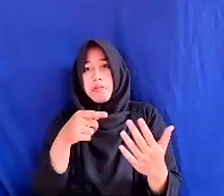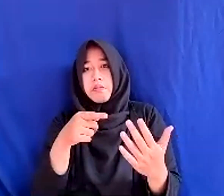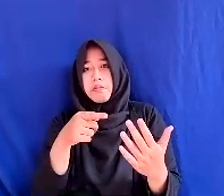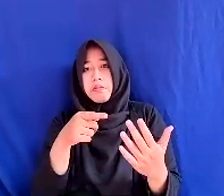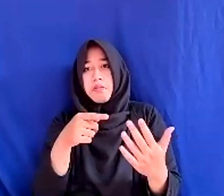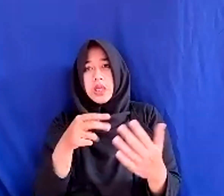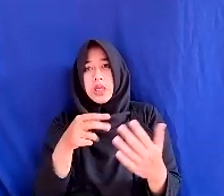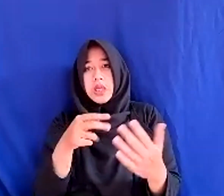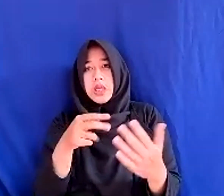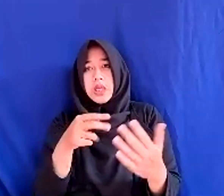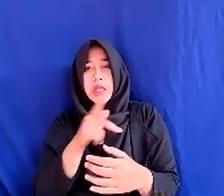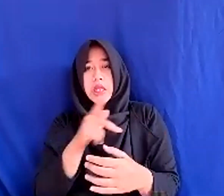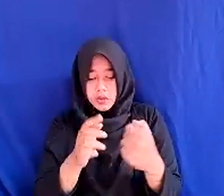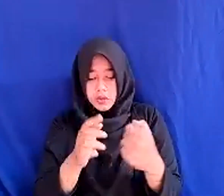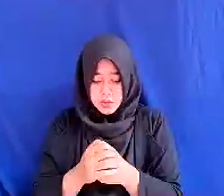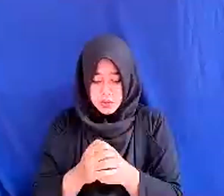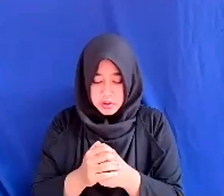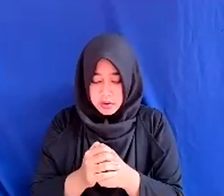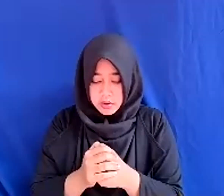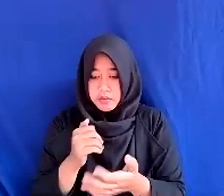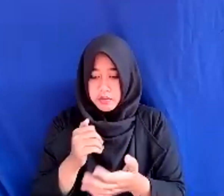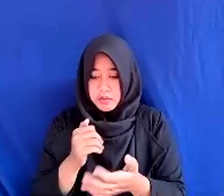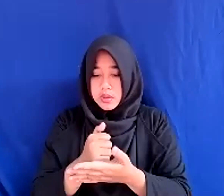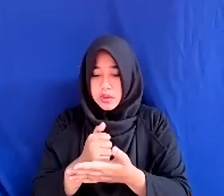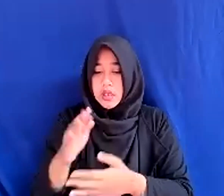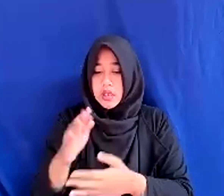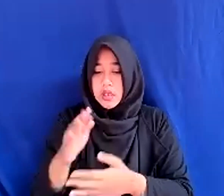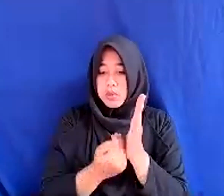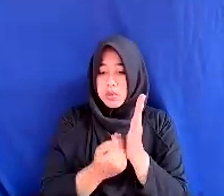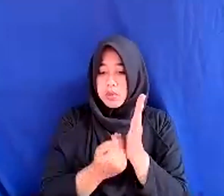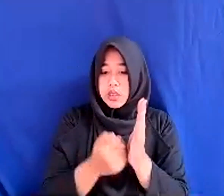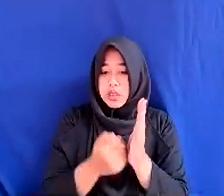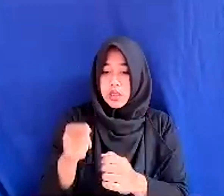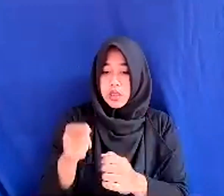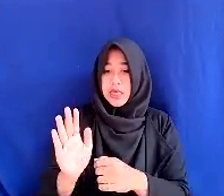sudah diperbantukan, ini loh yang kebijakan-kebijakan ini loh yang nantinya akan bisa